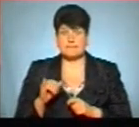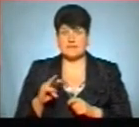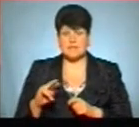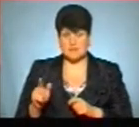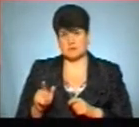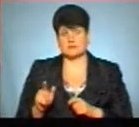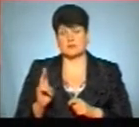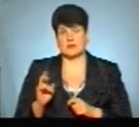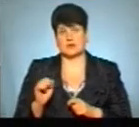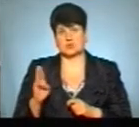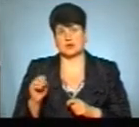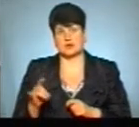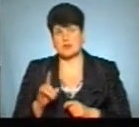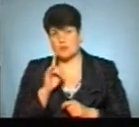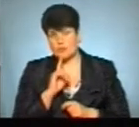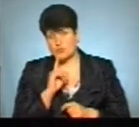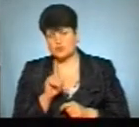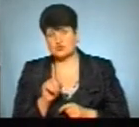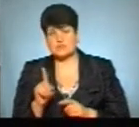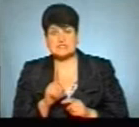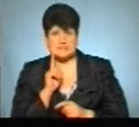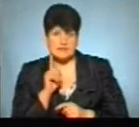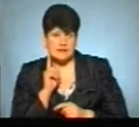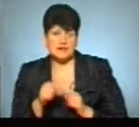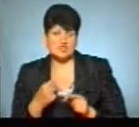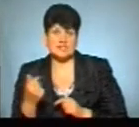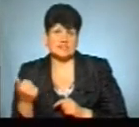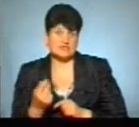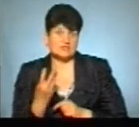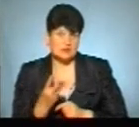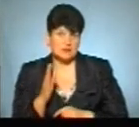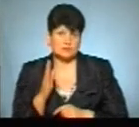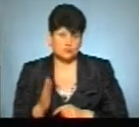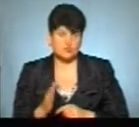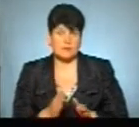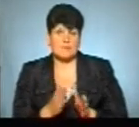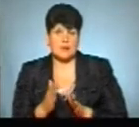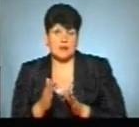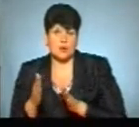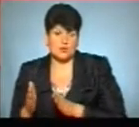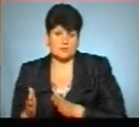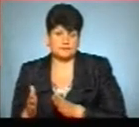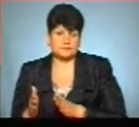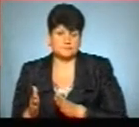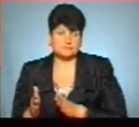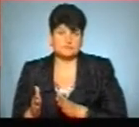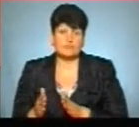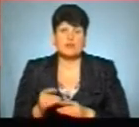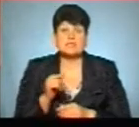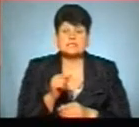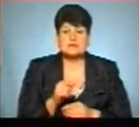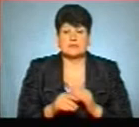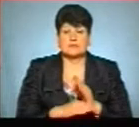каштанів, які поки що щось зелені, але тижнів через три вони вже почнуть переходити в стадію. Безпосередньо щодо цього дерева, як